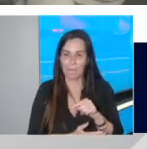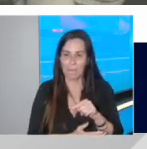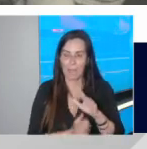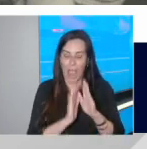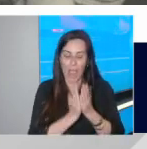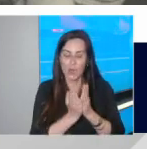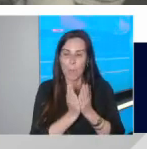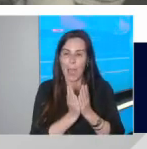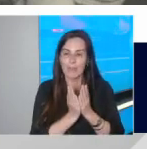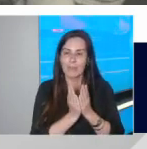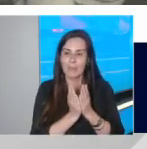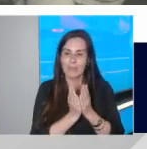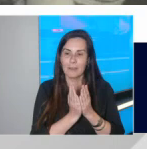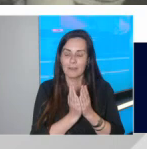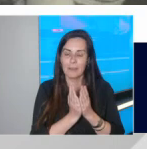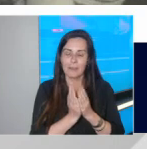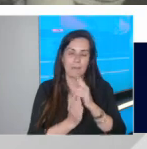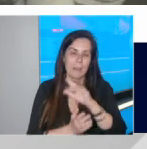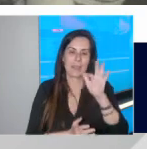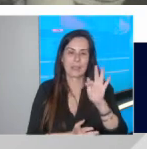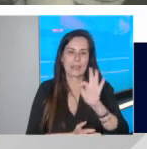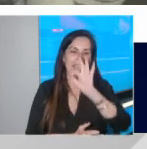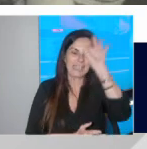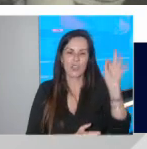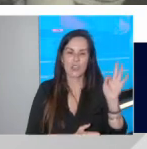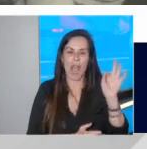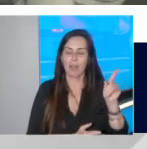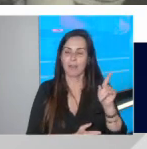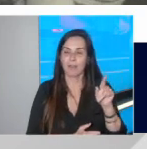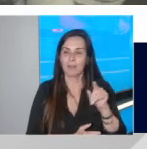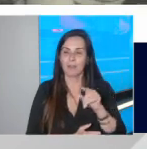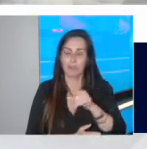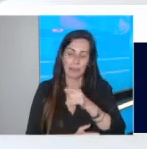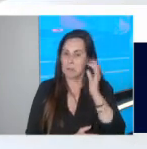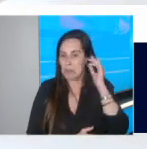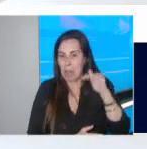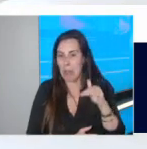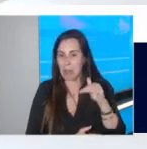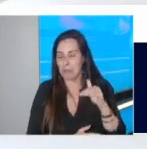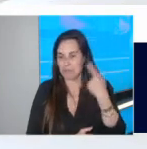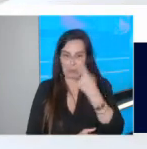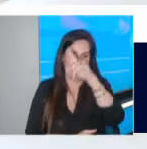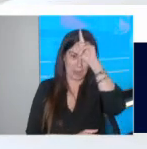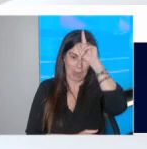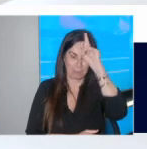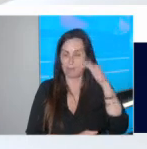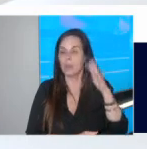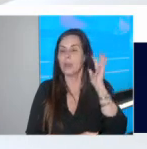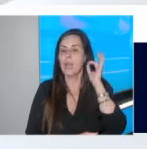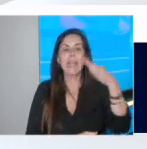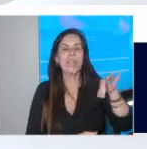מחזיקה את המחברת הזאת בטרזינשטאט. רות צדקוני במקור ילדה מגרמניה, ילדה